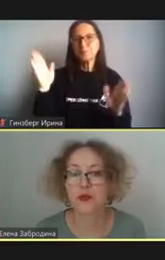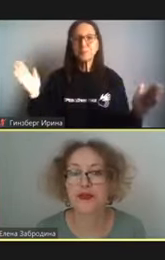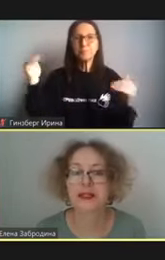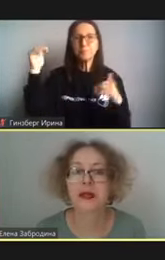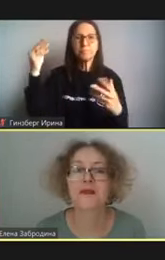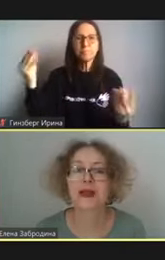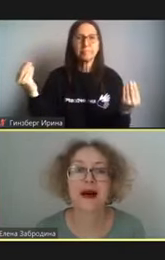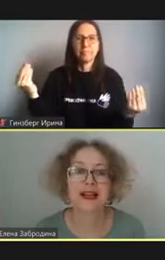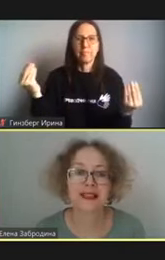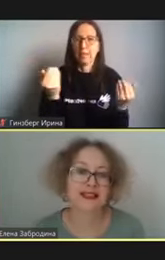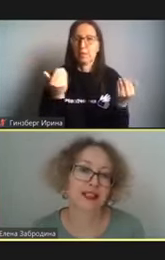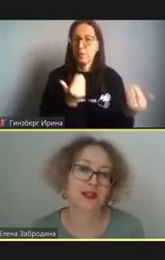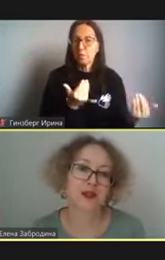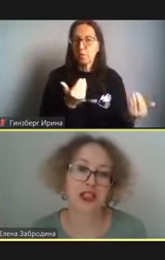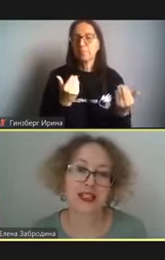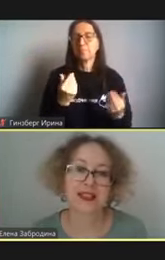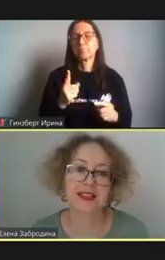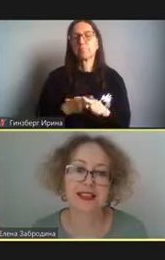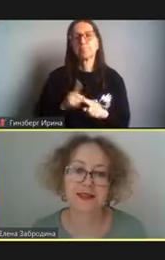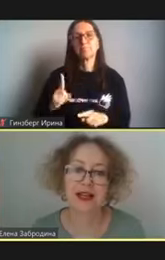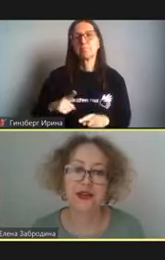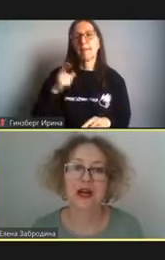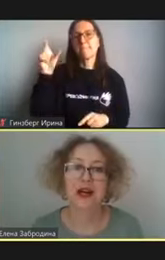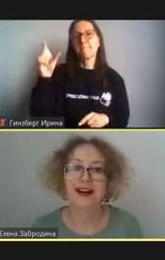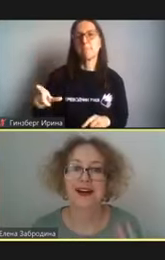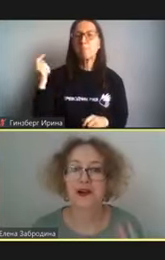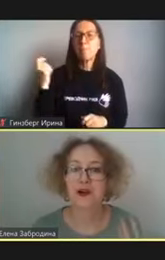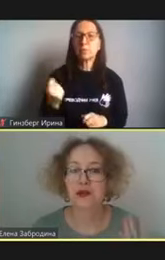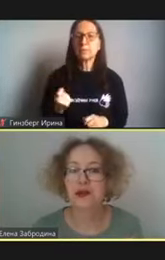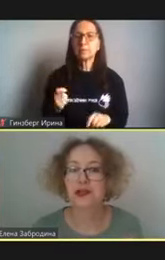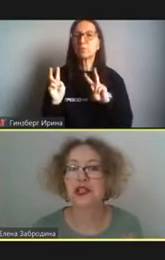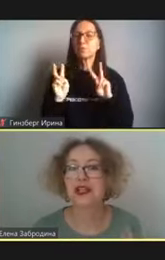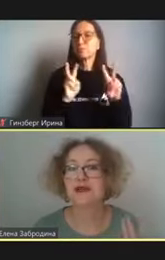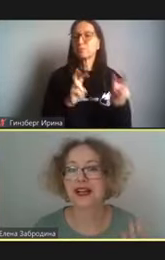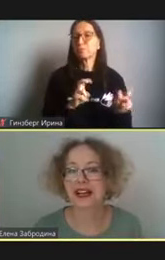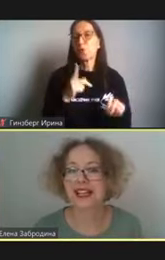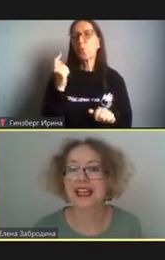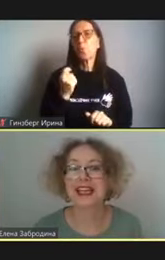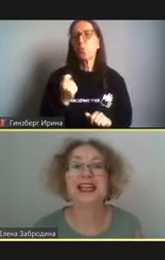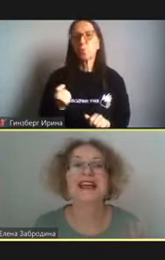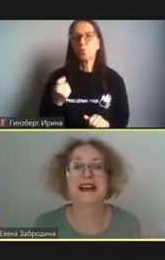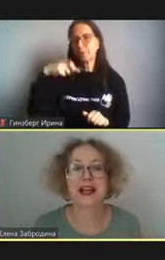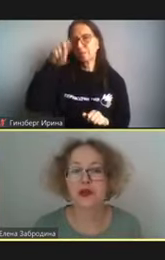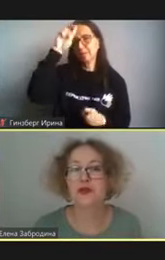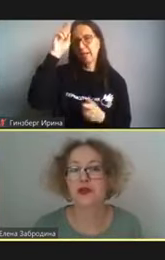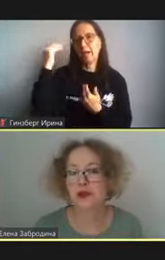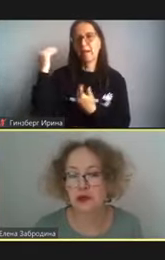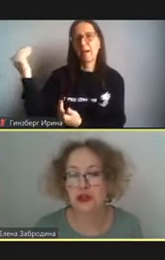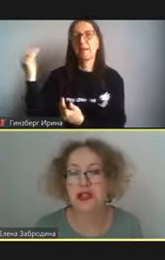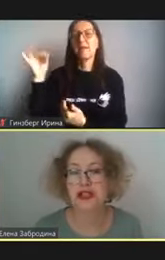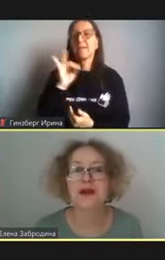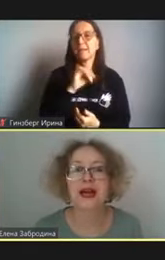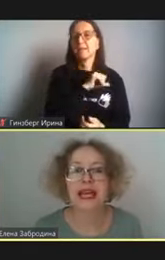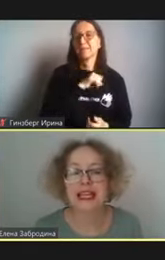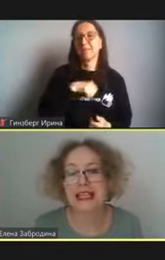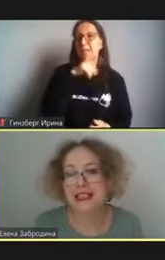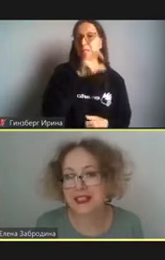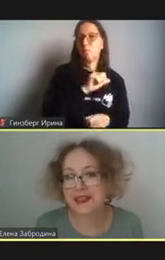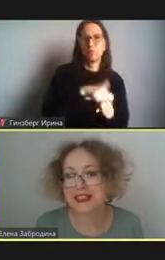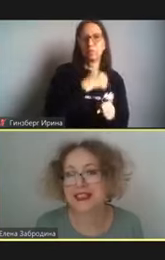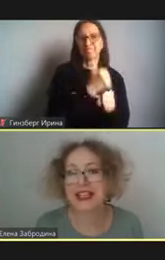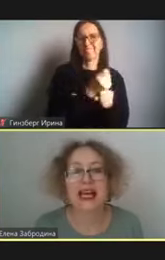Пауля Рубенса, мастера, которого часто называют художником королей и королем художников.